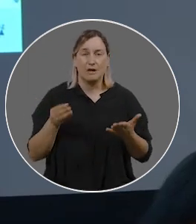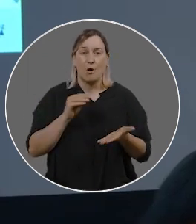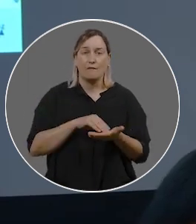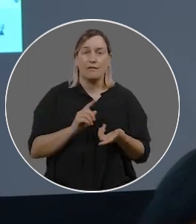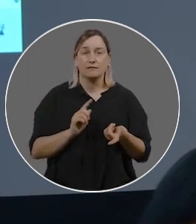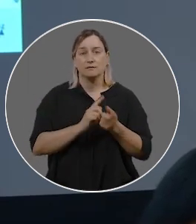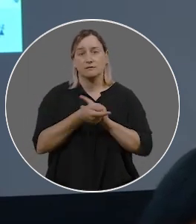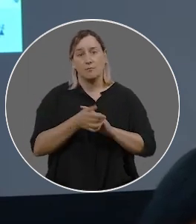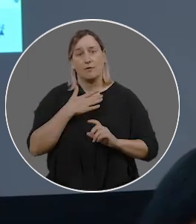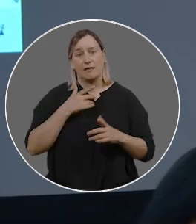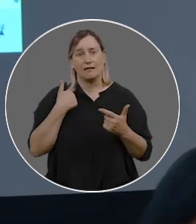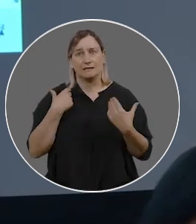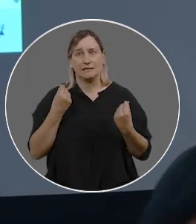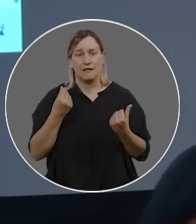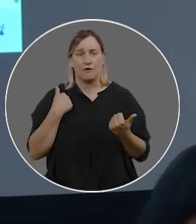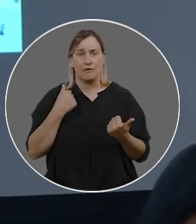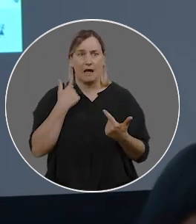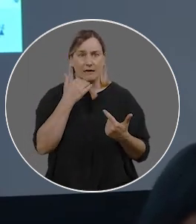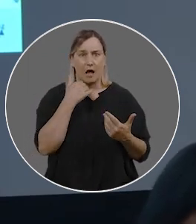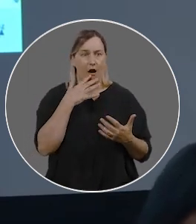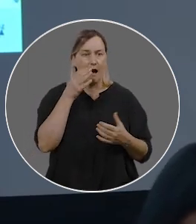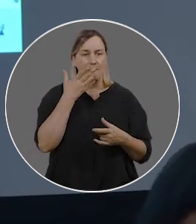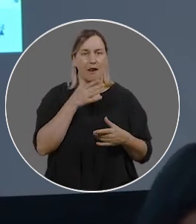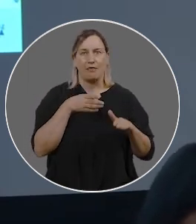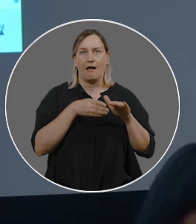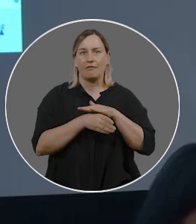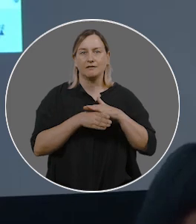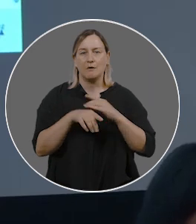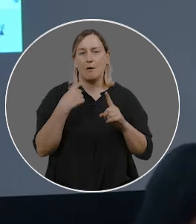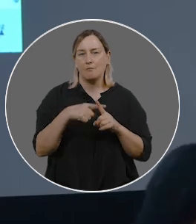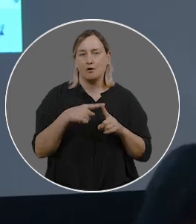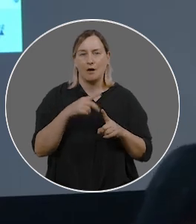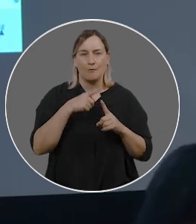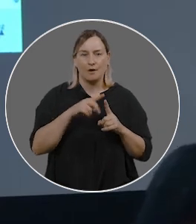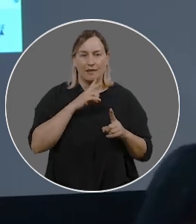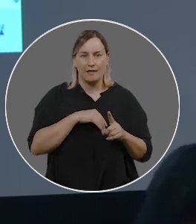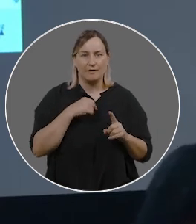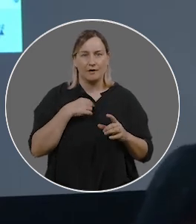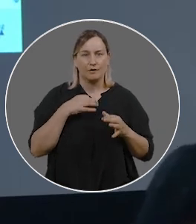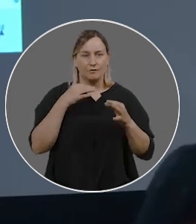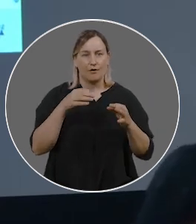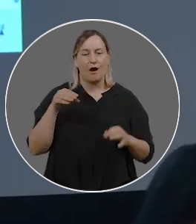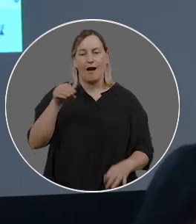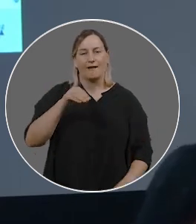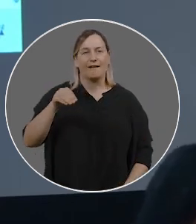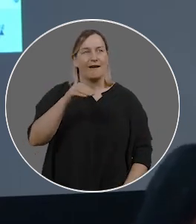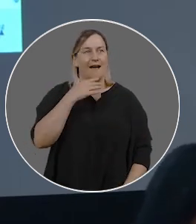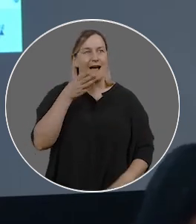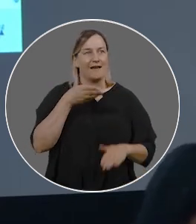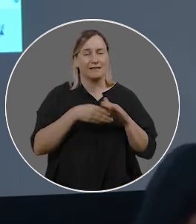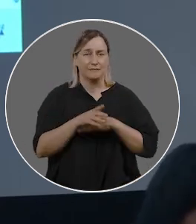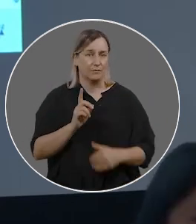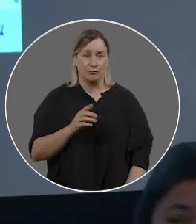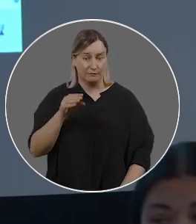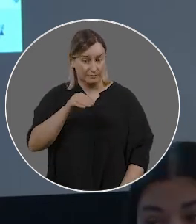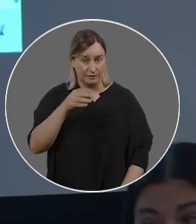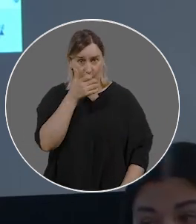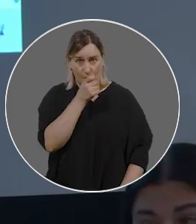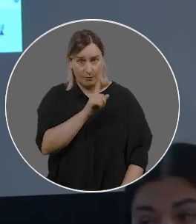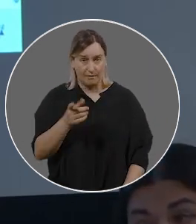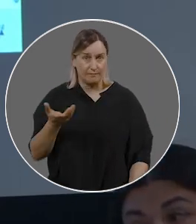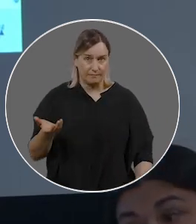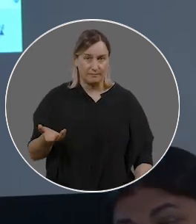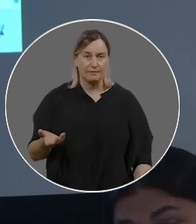tenir la sensació de que alguna cosa és accessible perquè hi has arribat amb ratolí, per exemple, no? Llavors és trampa, no? Clar,